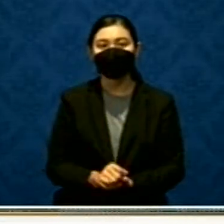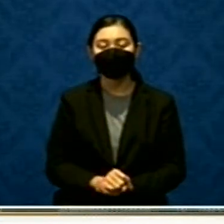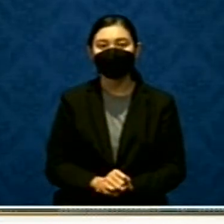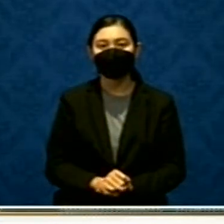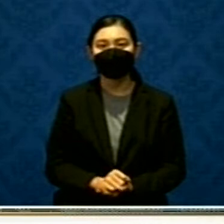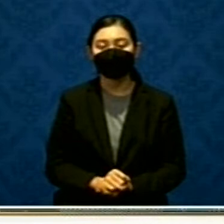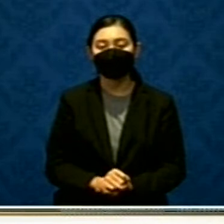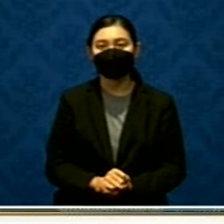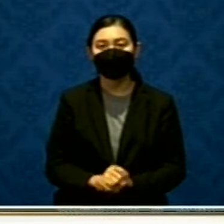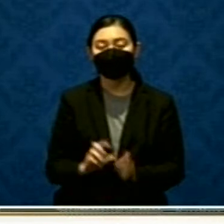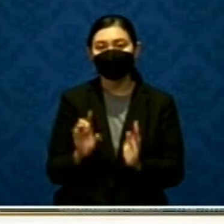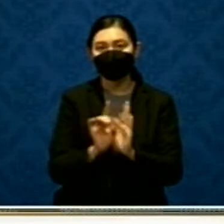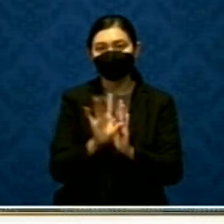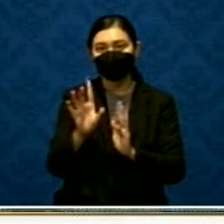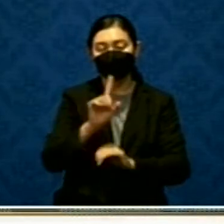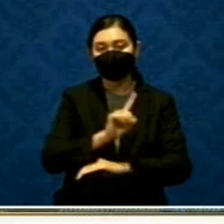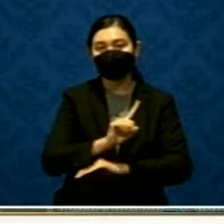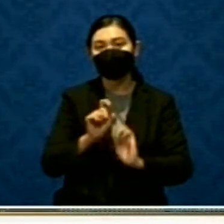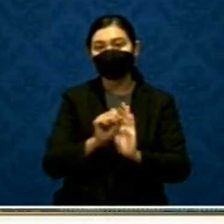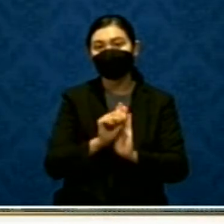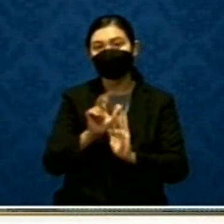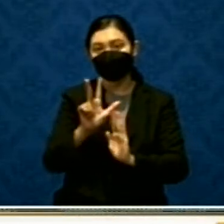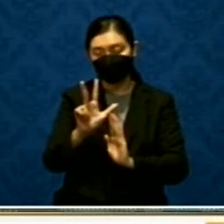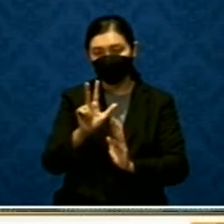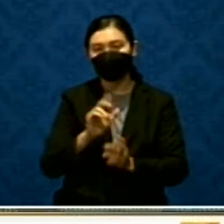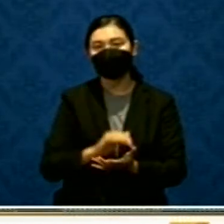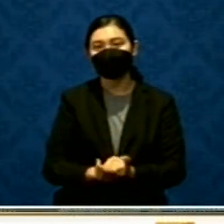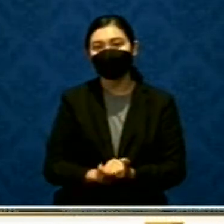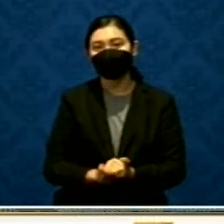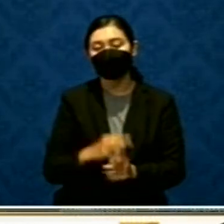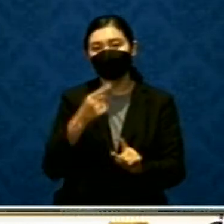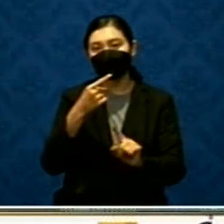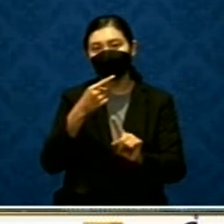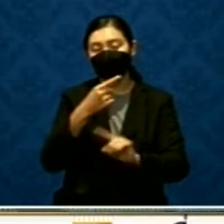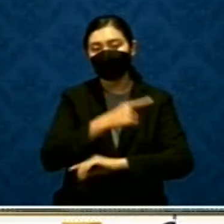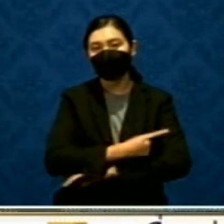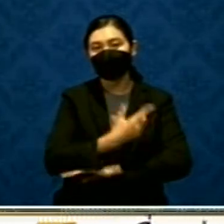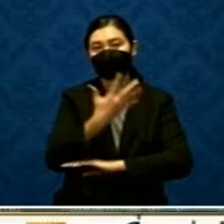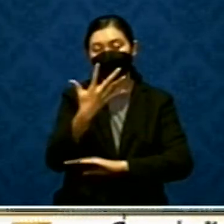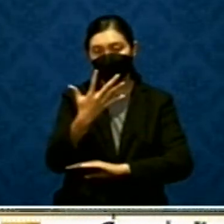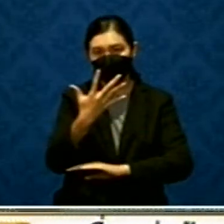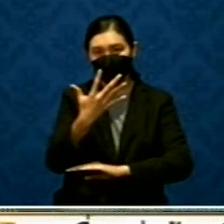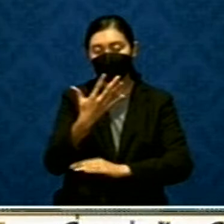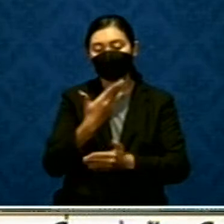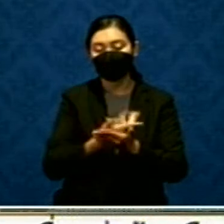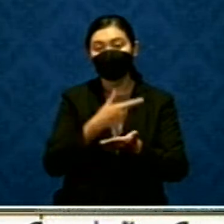ที่5นะครับเดือนมกราคมปี2561จำนวนเงิน